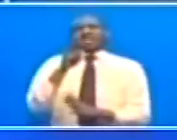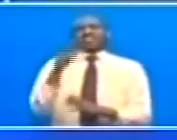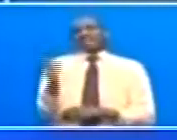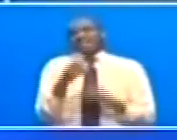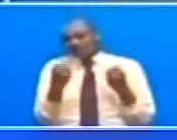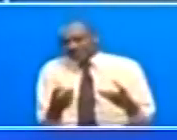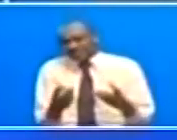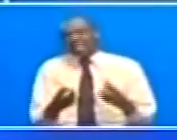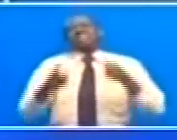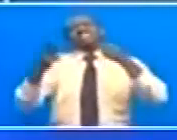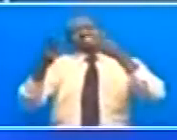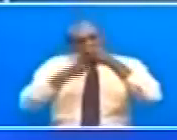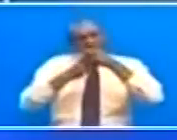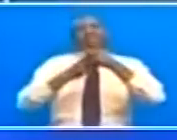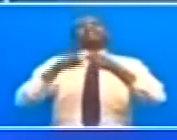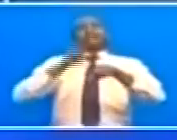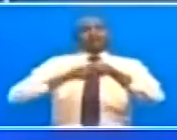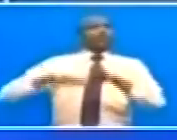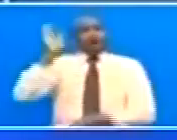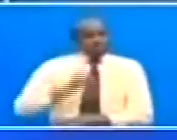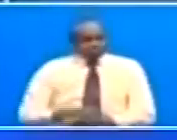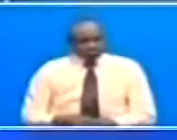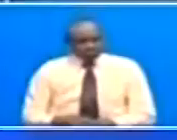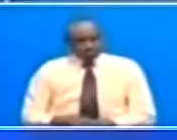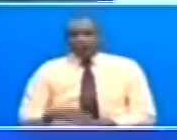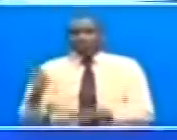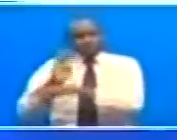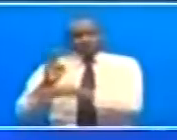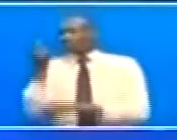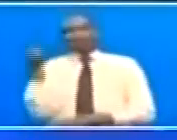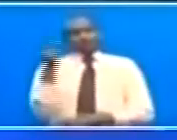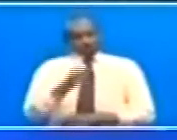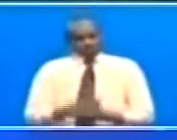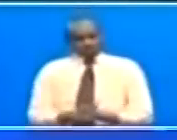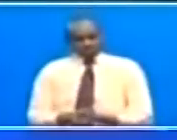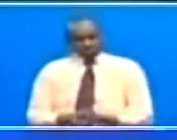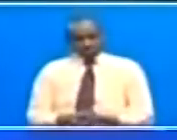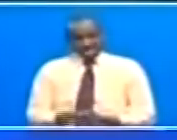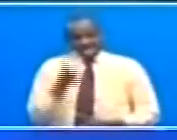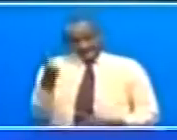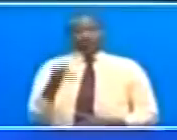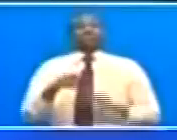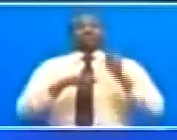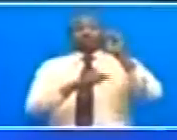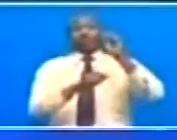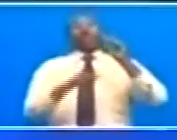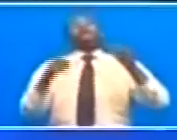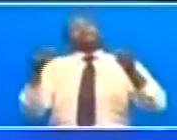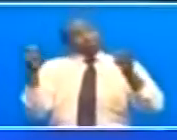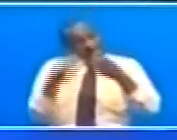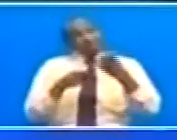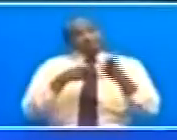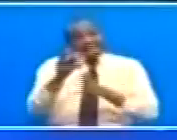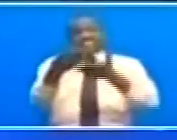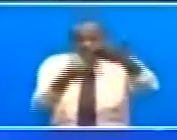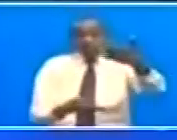earns 7 times as much as his counterpart in Burundi. This is the payslip and the payslip